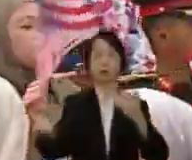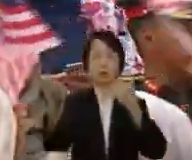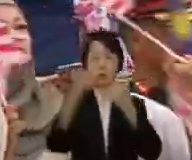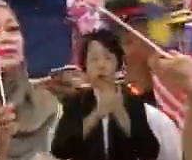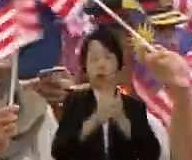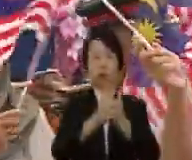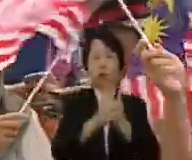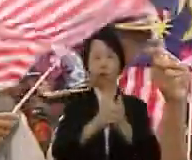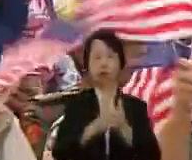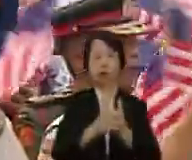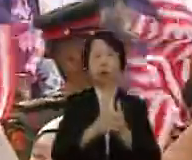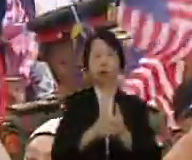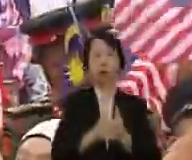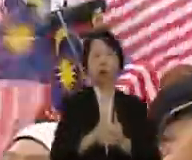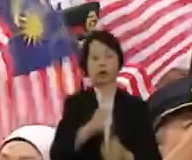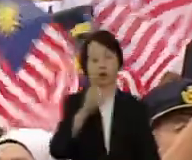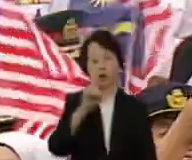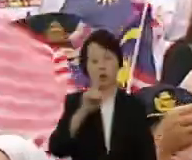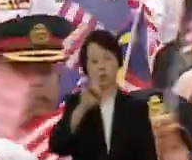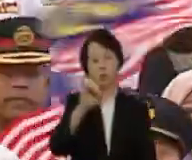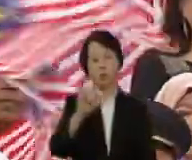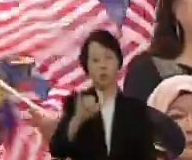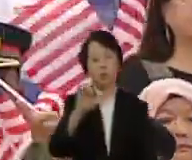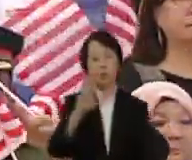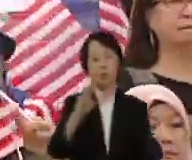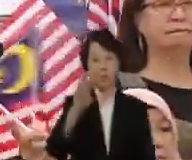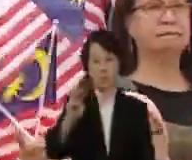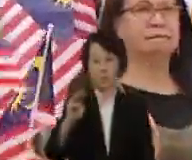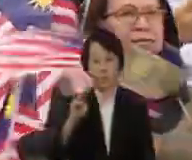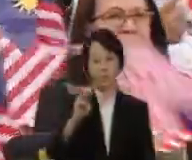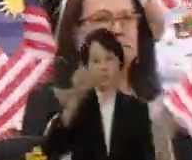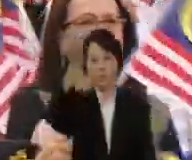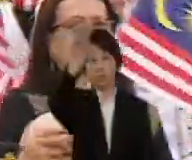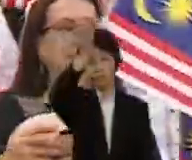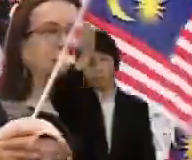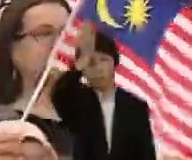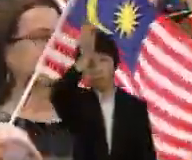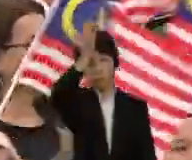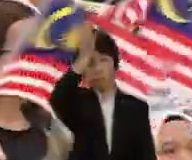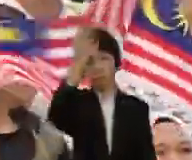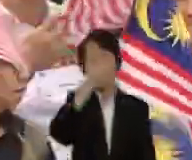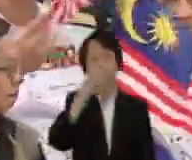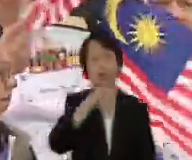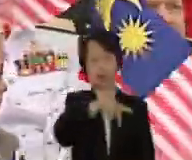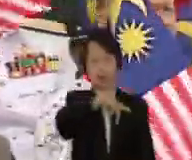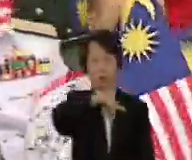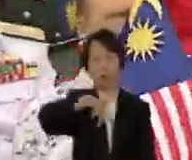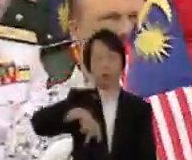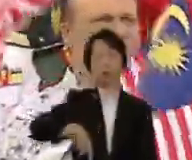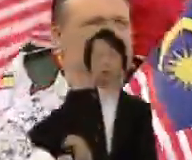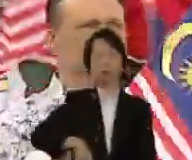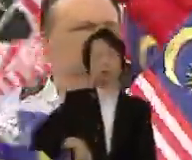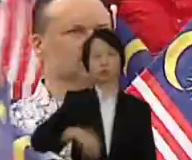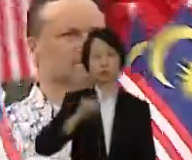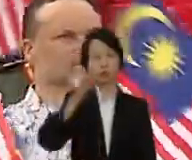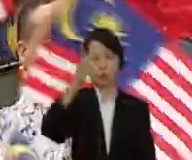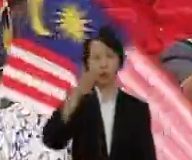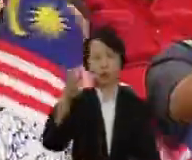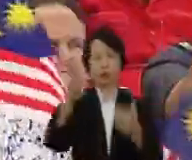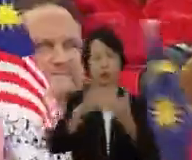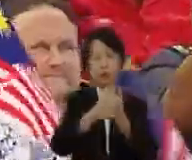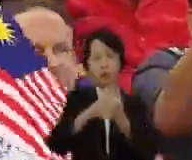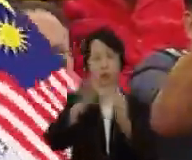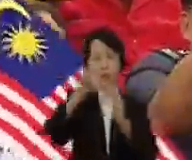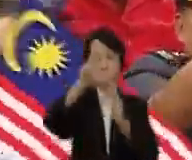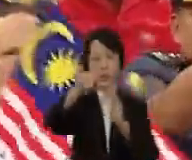ketibaan, keberangkatan tiba ke bawah duli Yang Maha Mulia Seri Paduka Baginda Yang Dipertuan Agong dan Raja Permaisuri Agong yang akan tiba